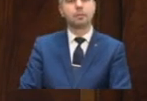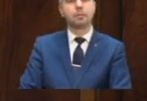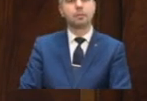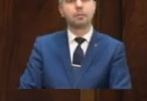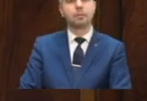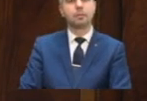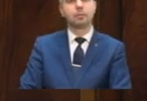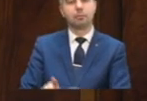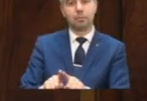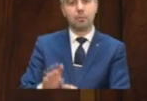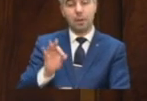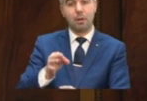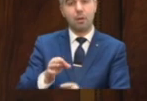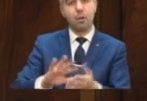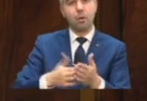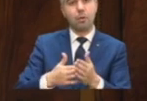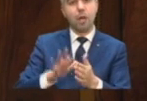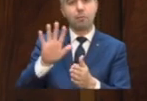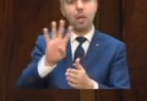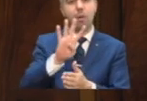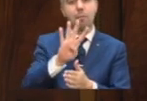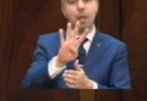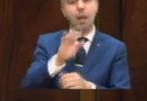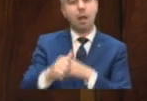فهذه سيت اون كونسيكراسيون ديال 45 عام.